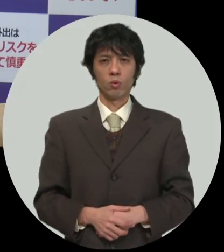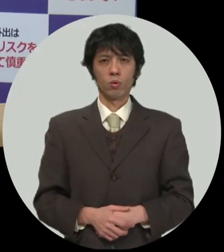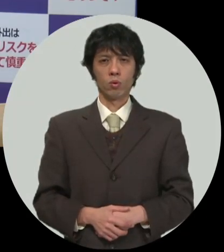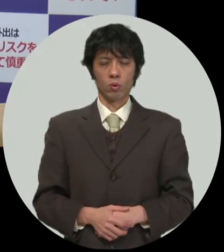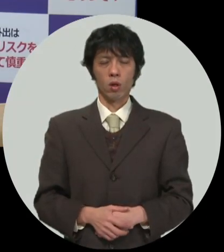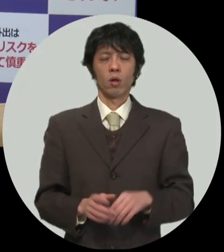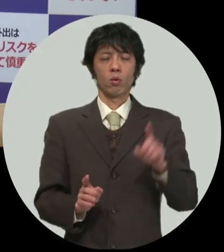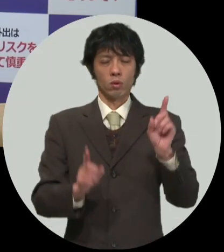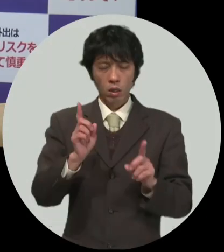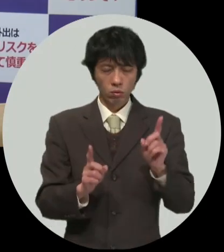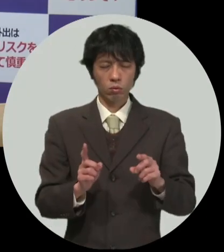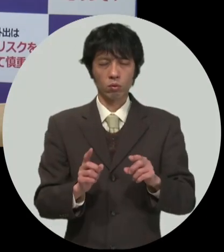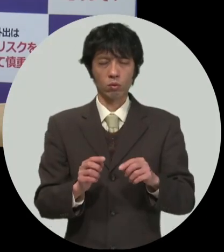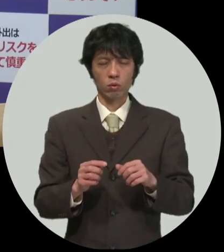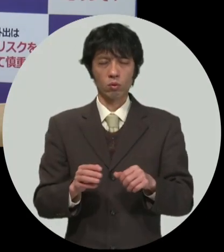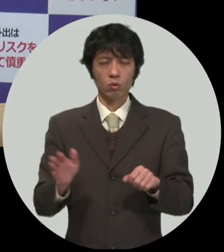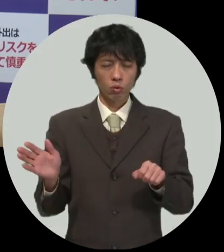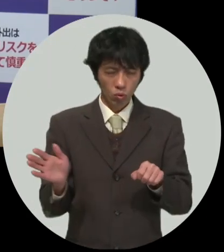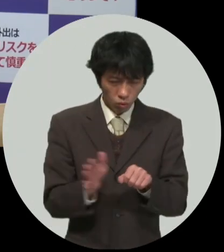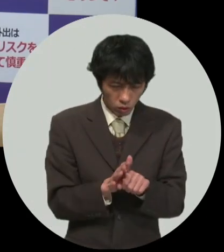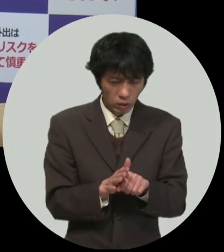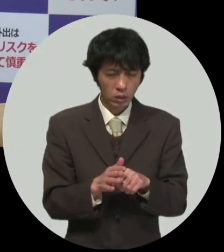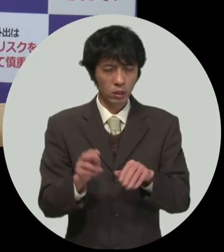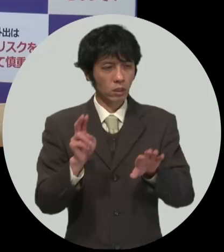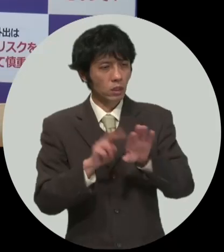コロナ診断してもらった医師が